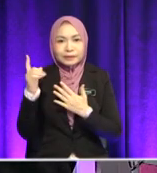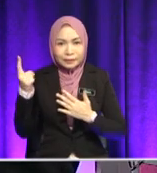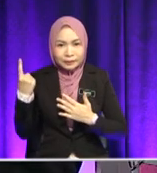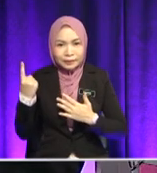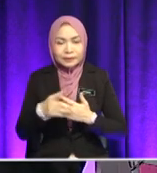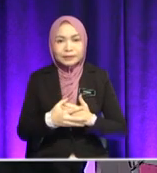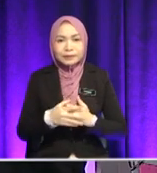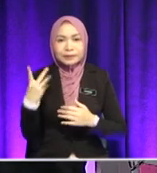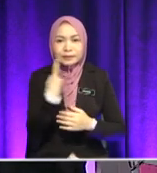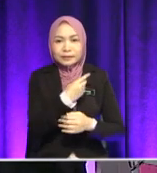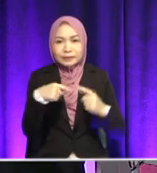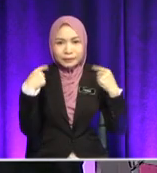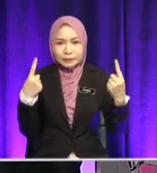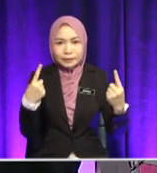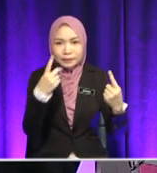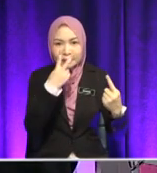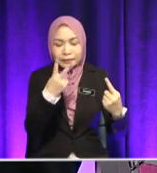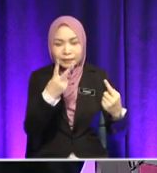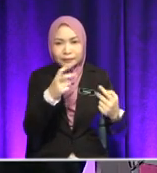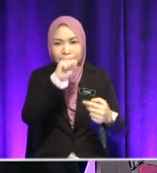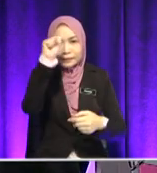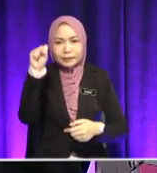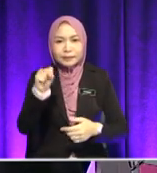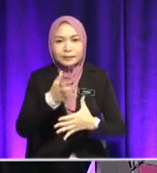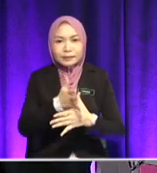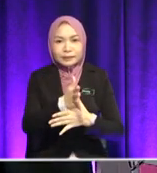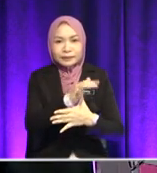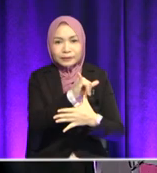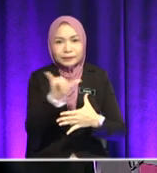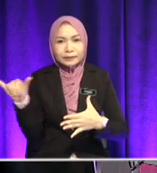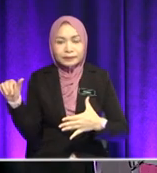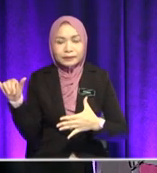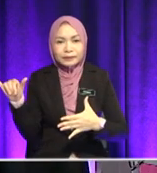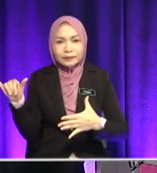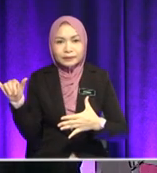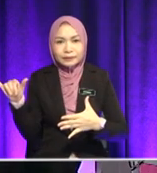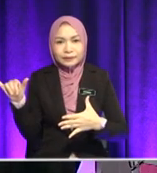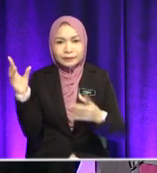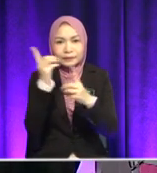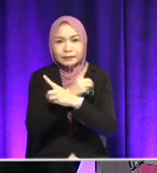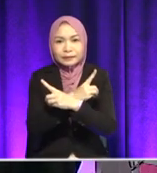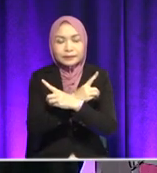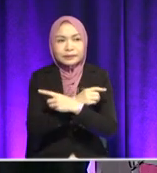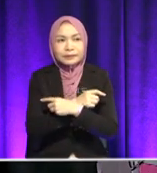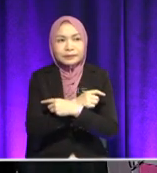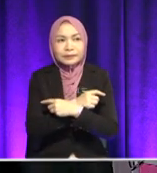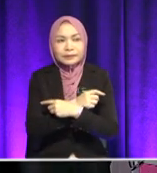kita pergi tengok saja kali ini lagi susah yang mana melibatkan pendaratan duametri